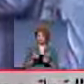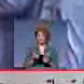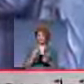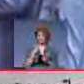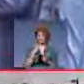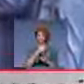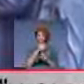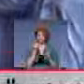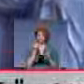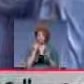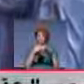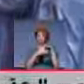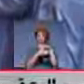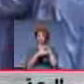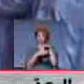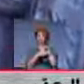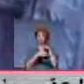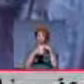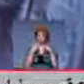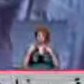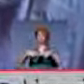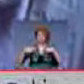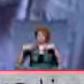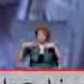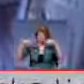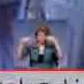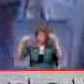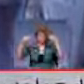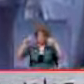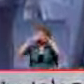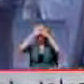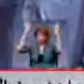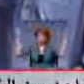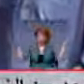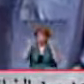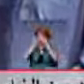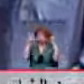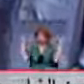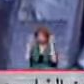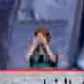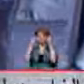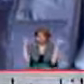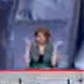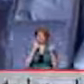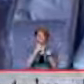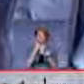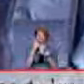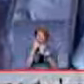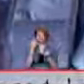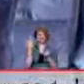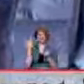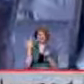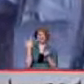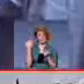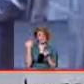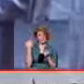دي كان فيها طبعا نيش وفيها طقم سين وفيها حاجات زي كده. كان في البدايه خالص من الكلام ده من سنتين احنا ما عندناش وعي بيه، يعني